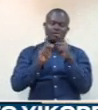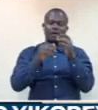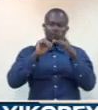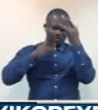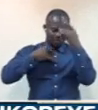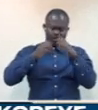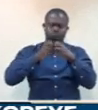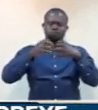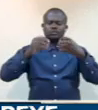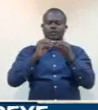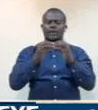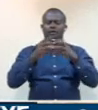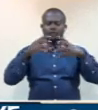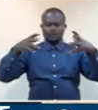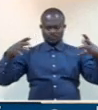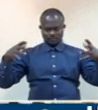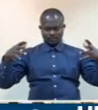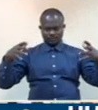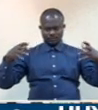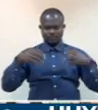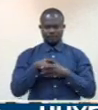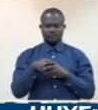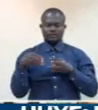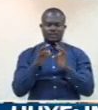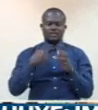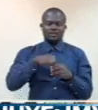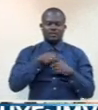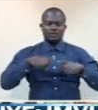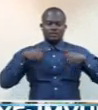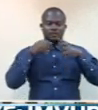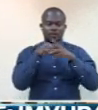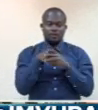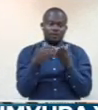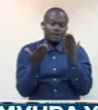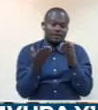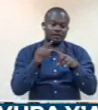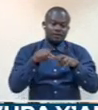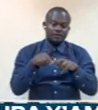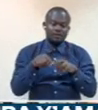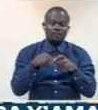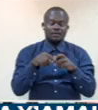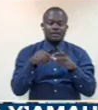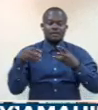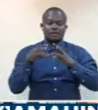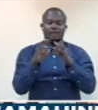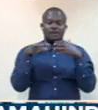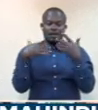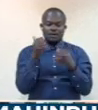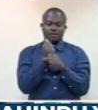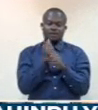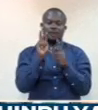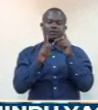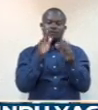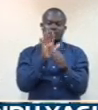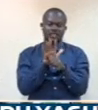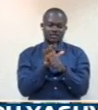bw'abarwayi bugaragara hano muri iki gihugu mu buryo twari tubayemo wenda bitewe nuko twari turimo dukora turi